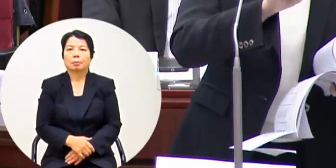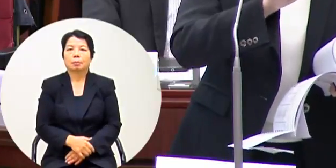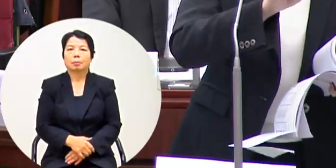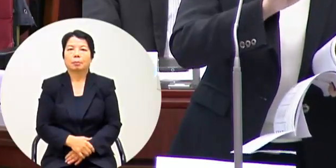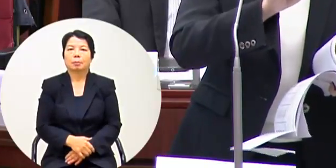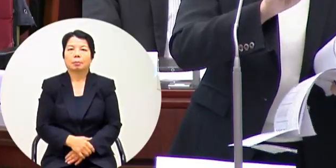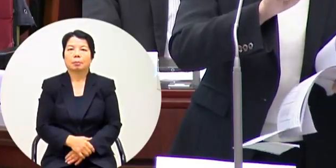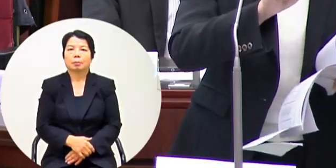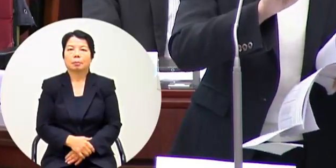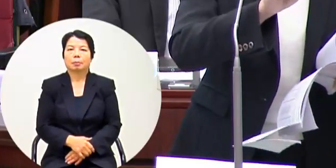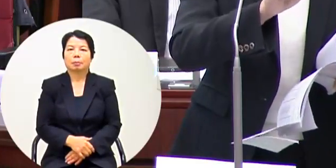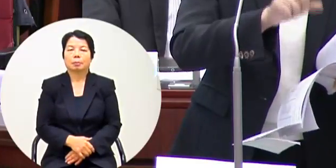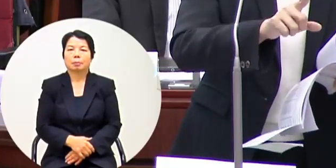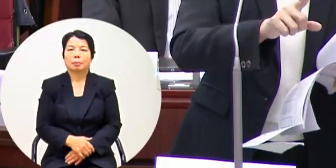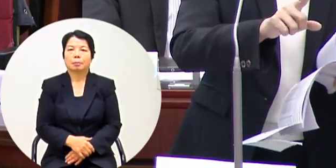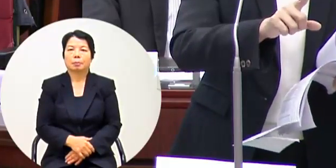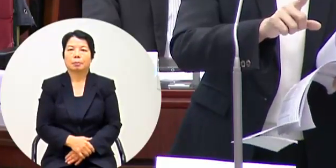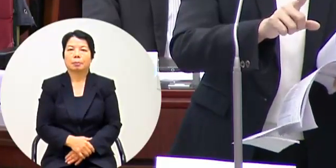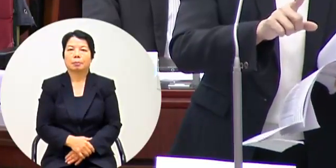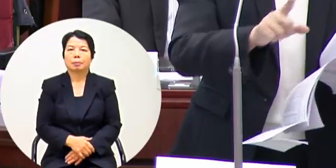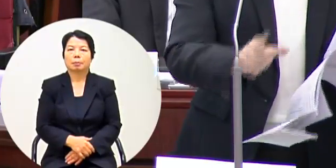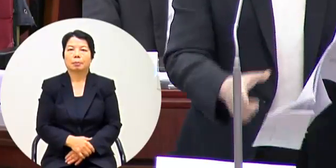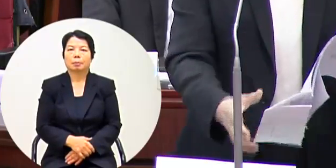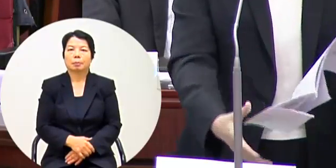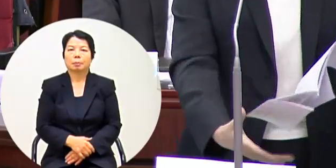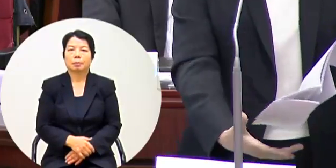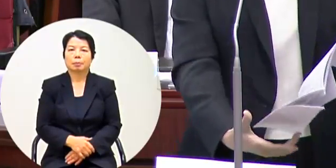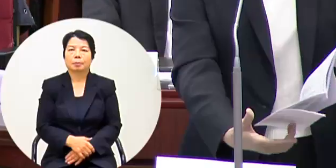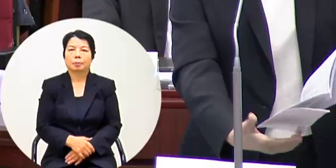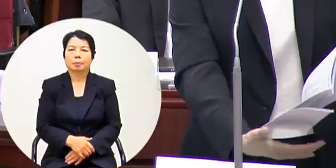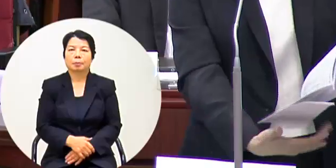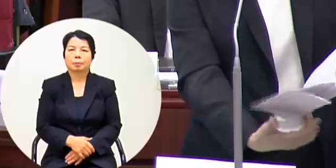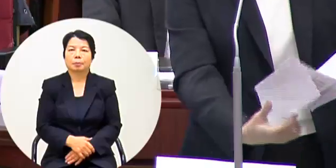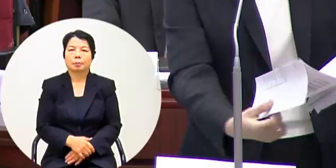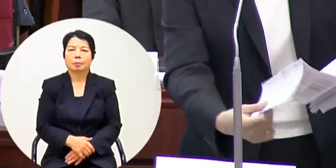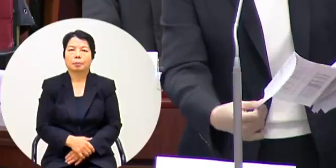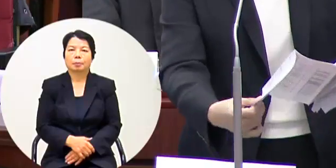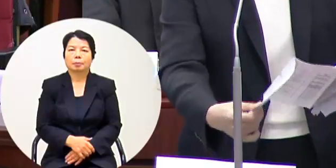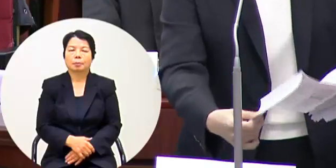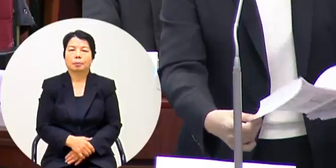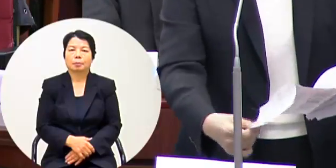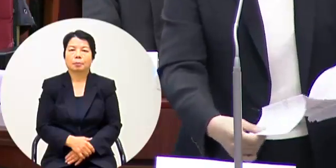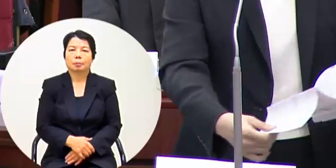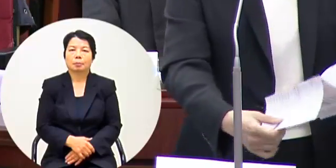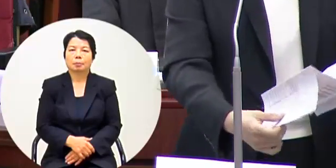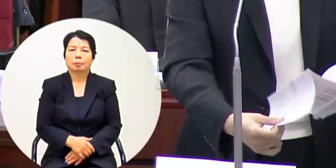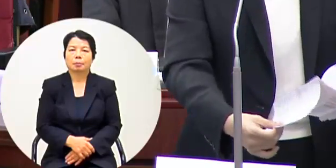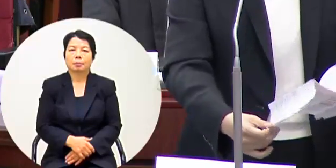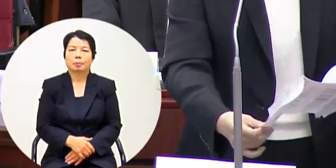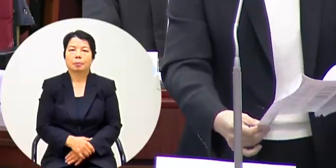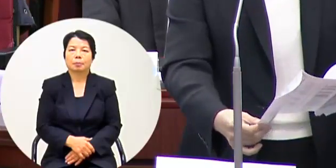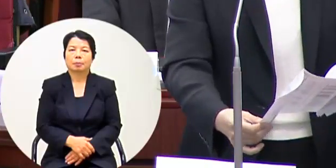有至少在一个点，有一个点是会做一栋里面